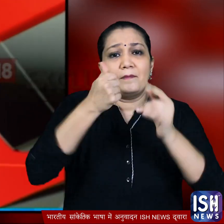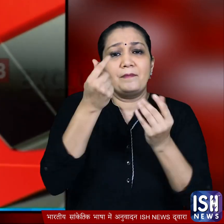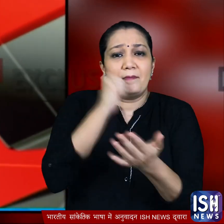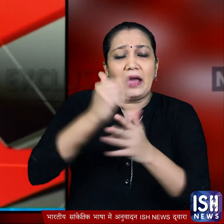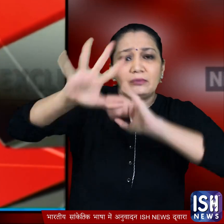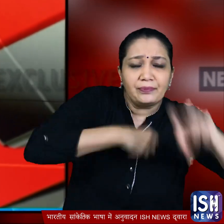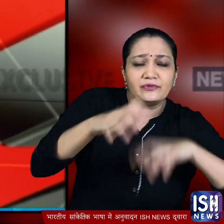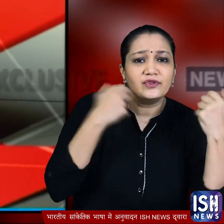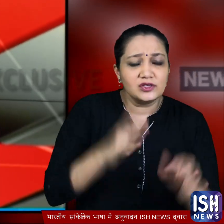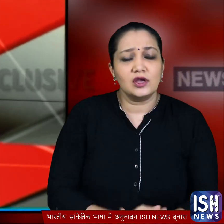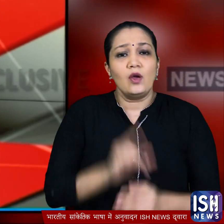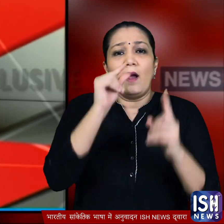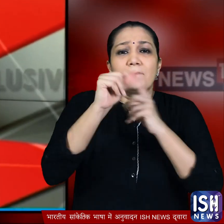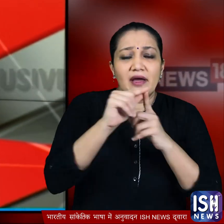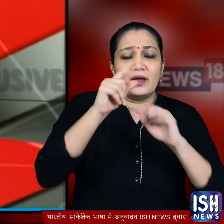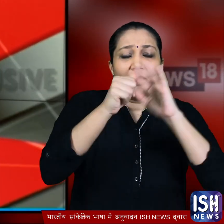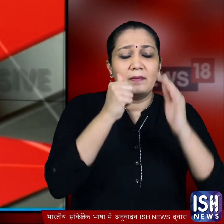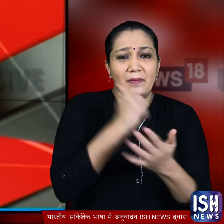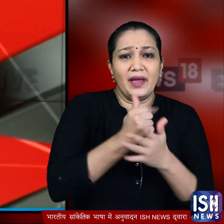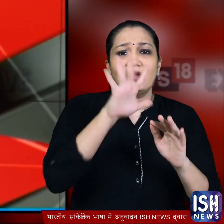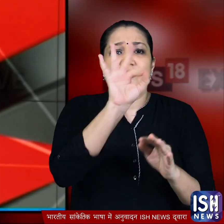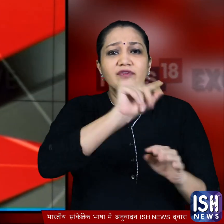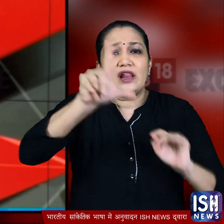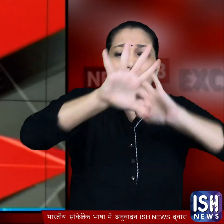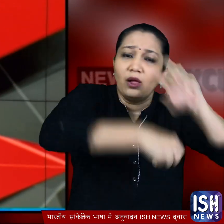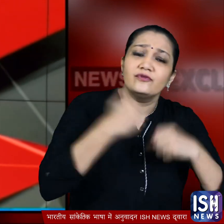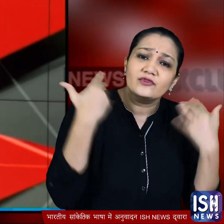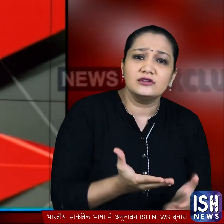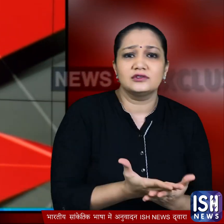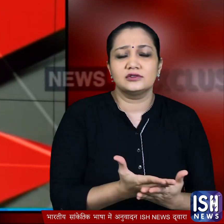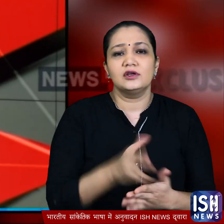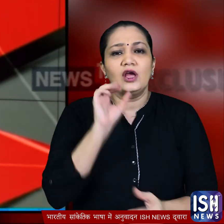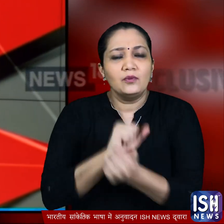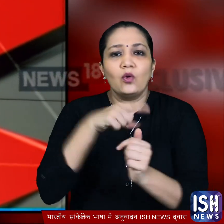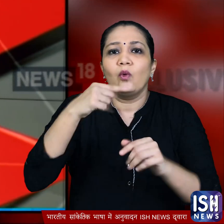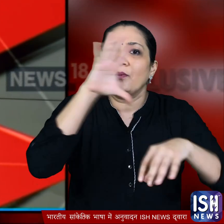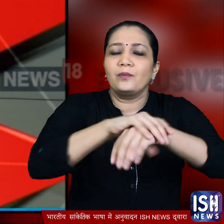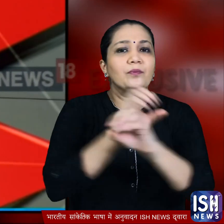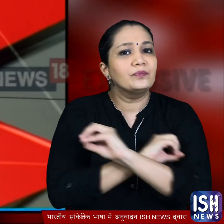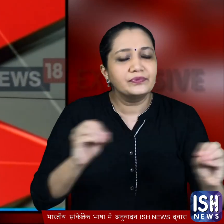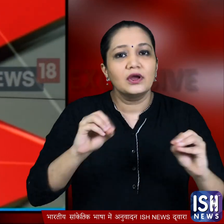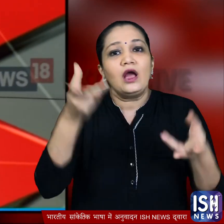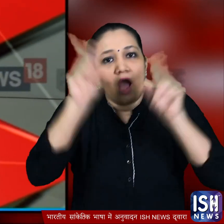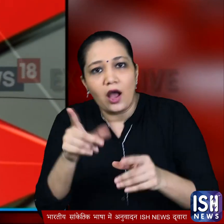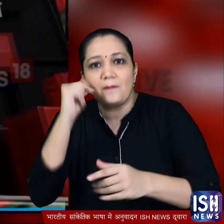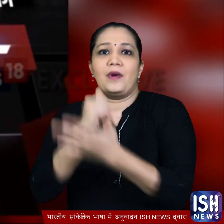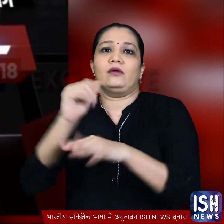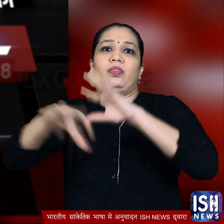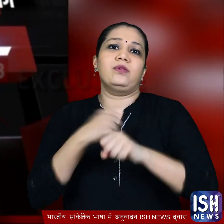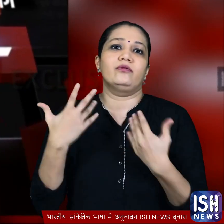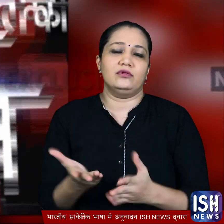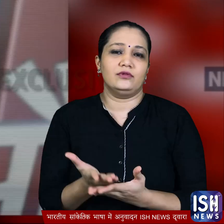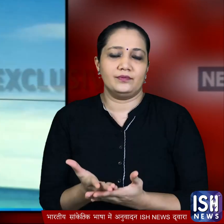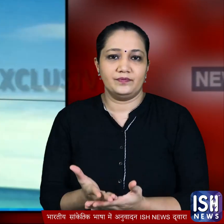हो चुकी हैं, जिनमें एक निजी बैंक से करीब 50 लाख की लूट भी शामिल है, जिसमें पुलिस किसी को पकड़ भी नहीं पाई और लुटेरों ने एक और बैंक लूट